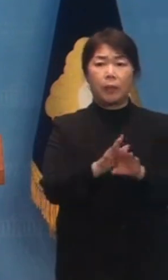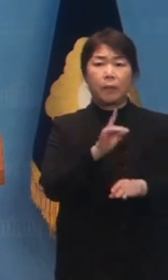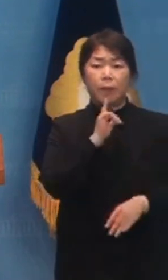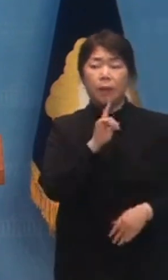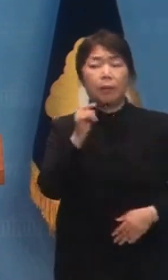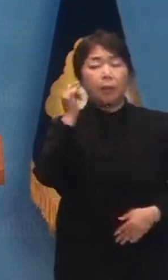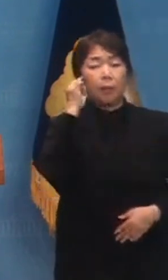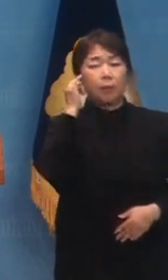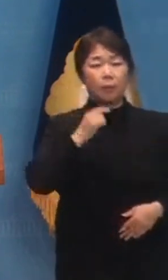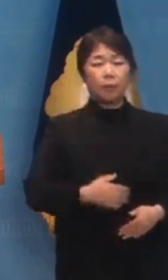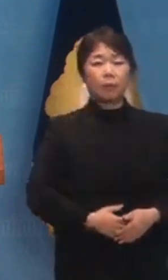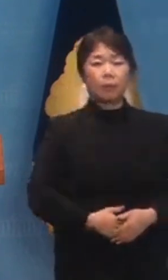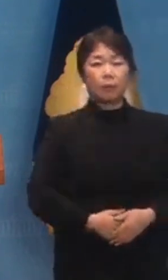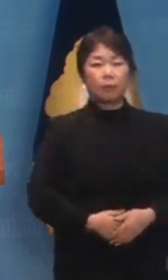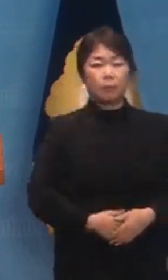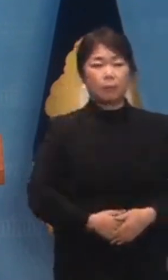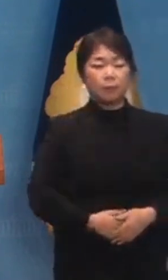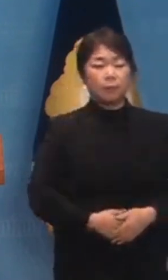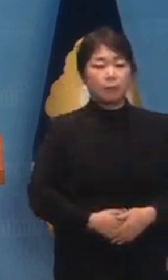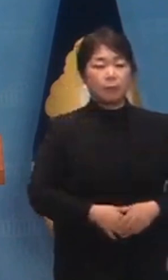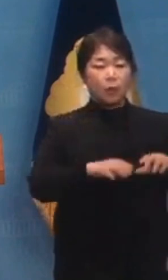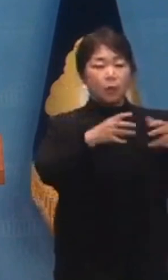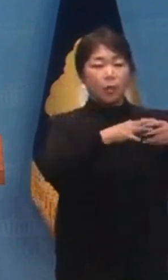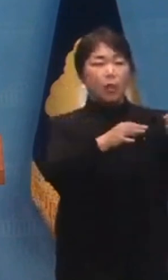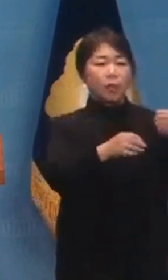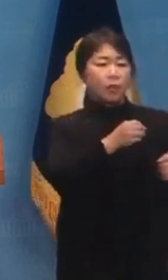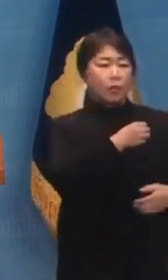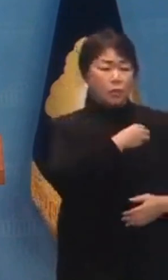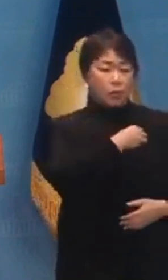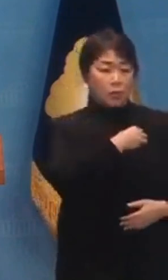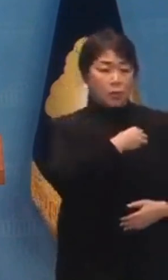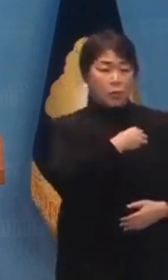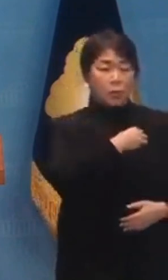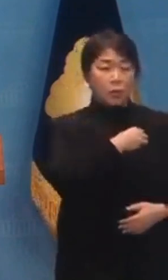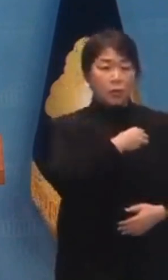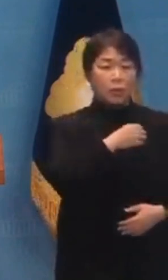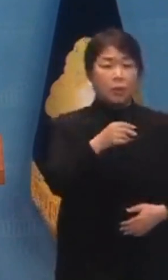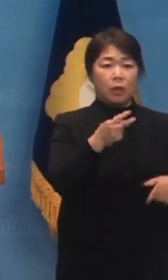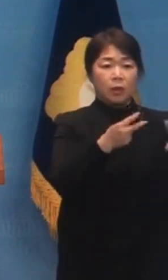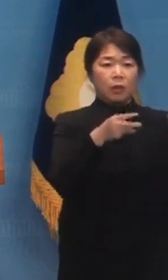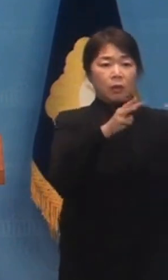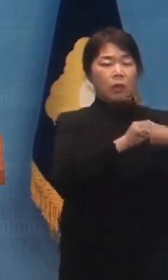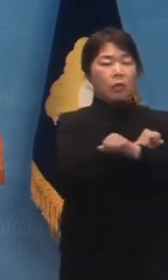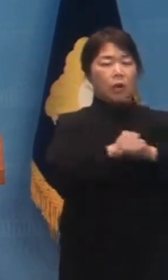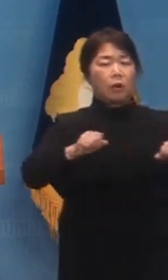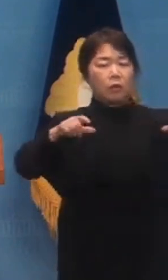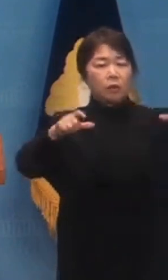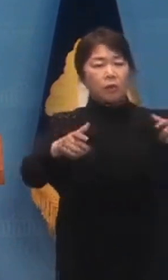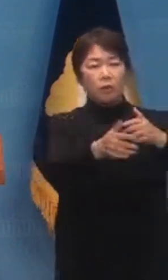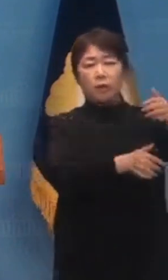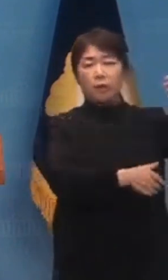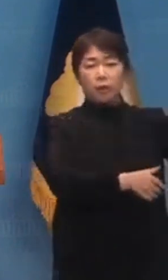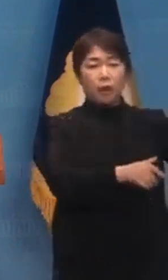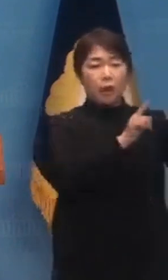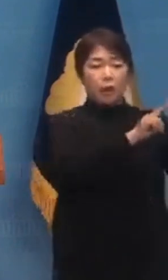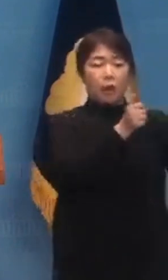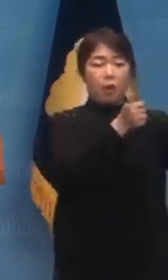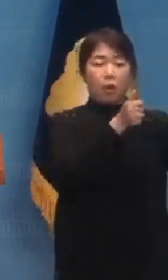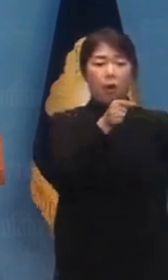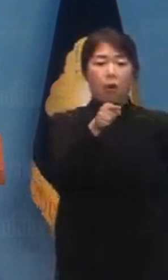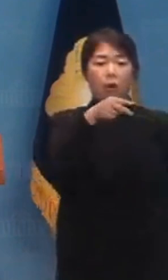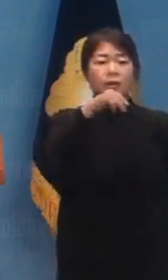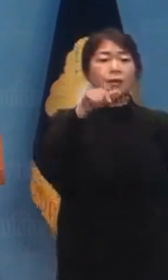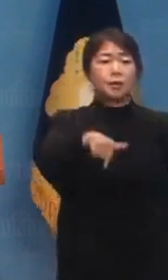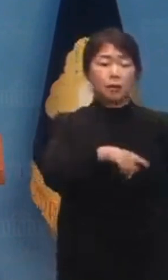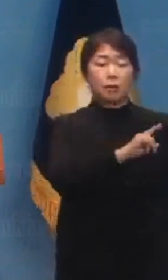이따른 구설수로 논란을 일으켜온 국민의힘 소속 허식 인천광역시의회 의장이 5.18